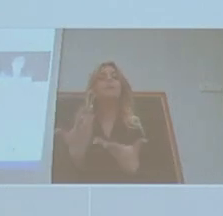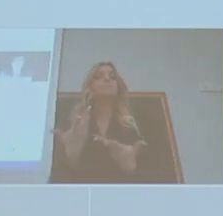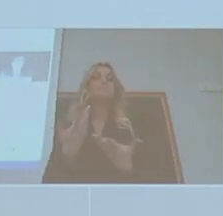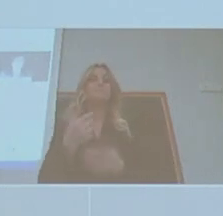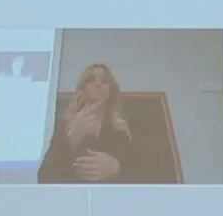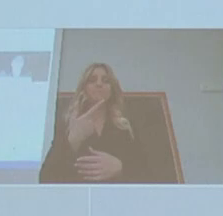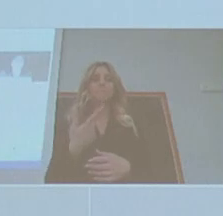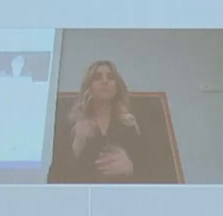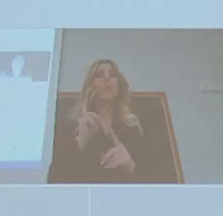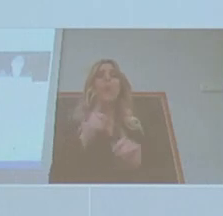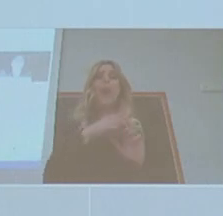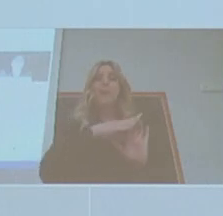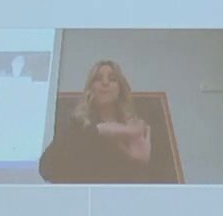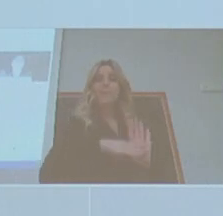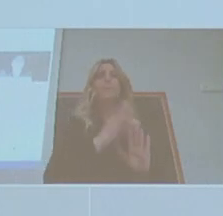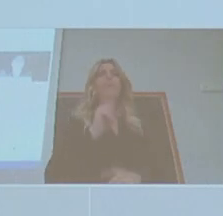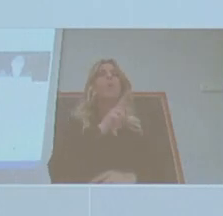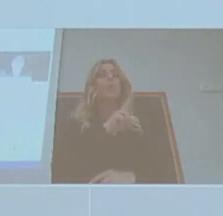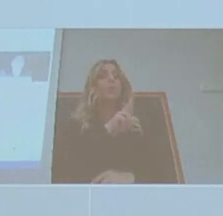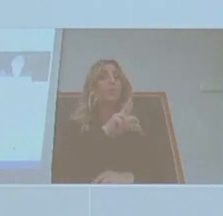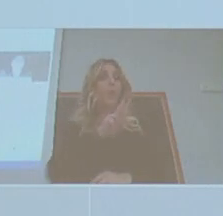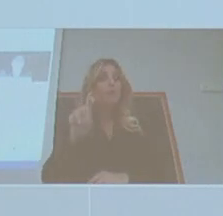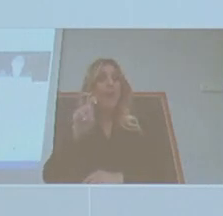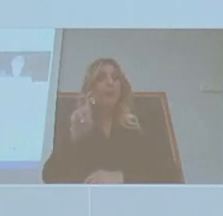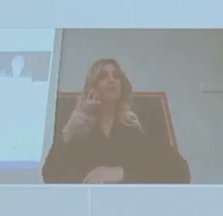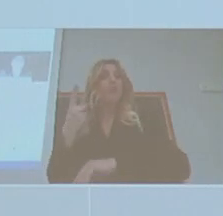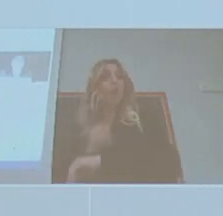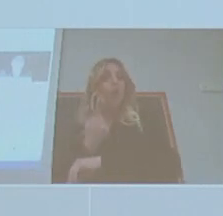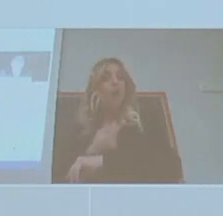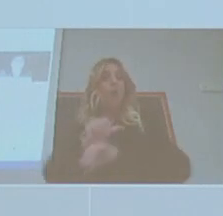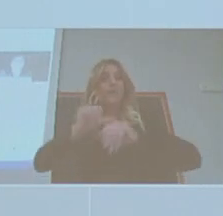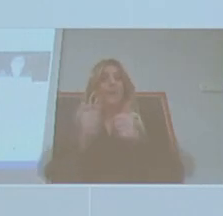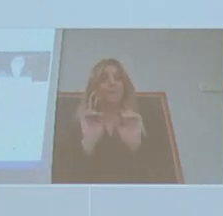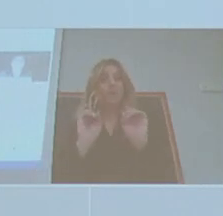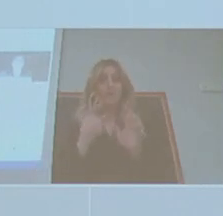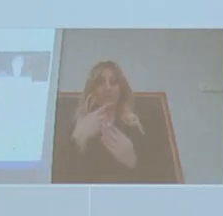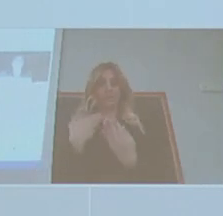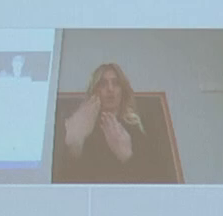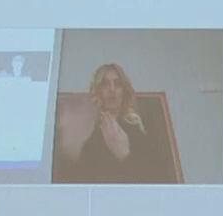costituita sostanzialmente da 200 ore di formazione frontale,